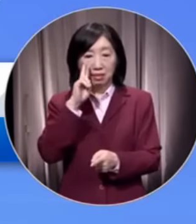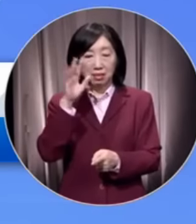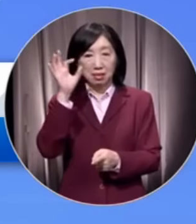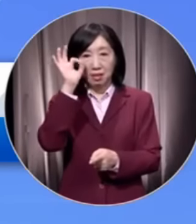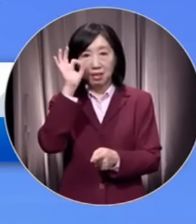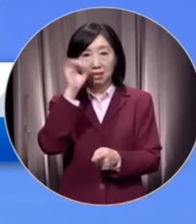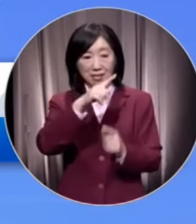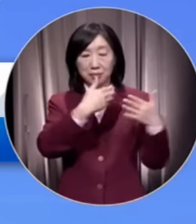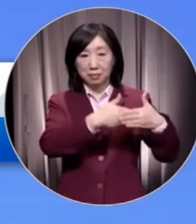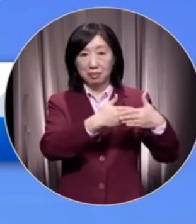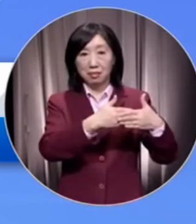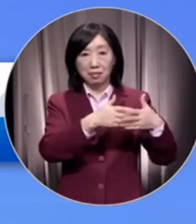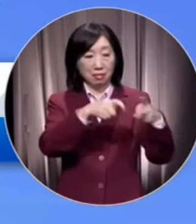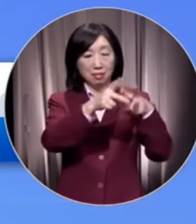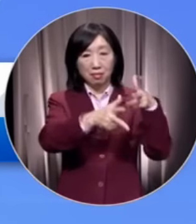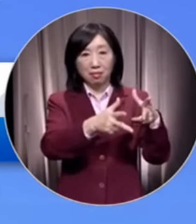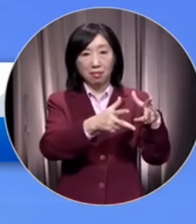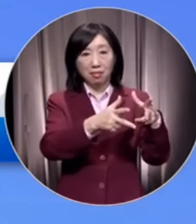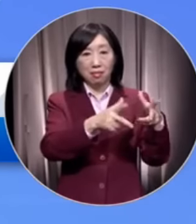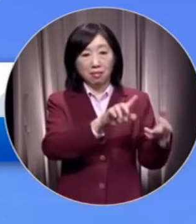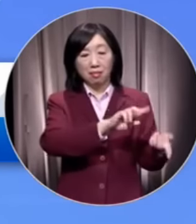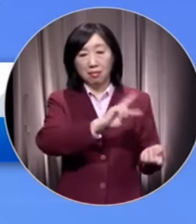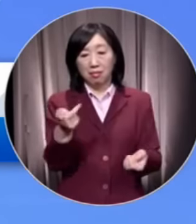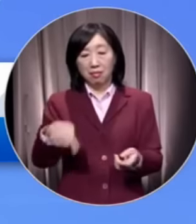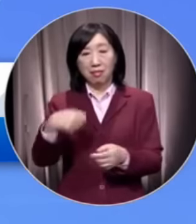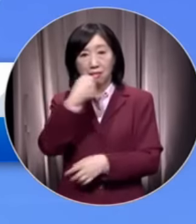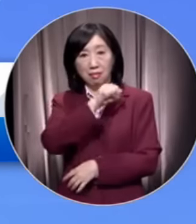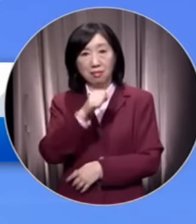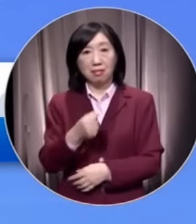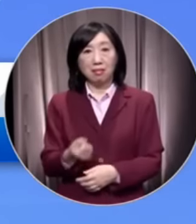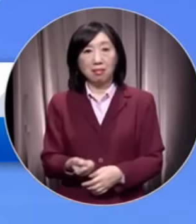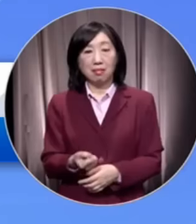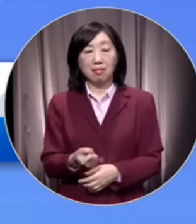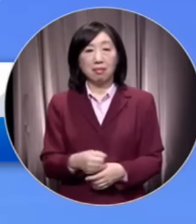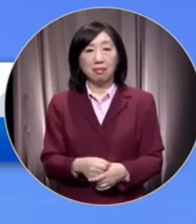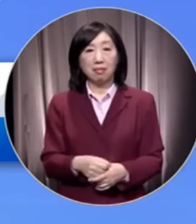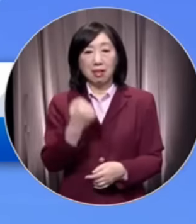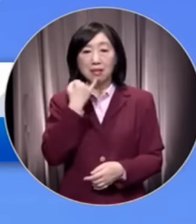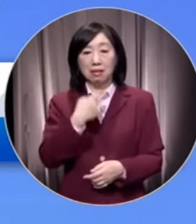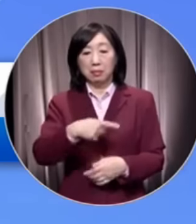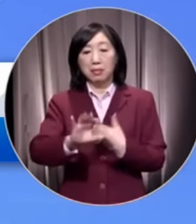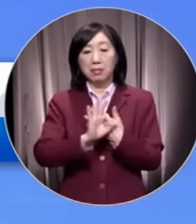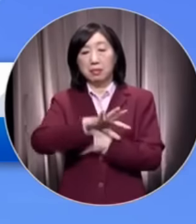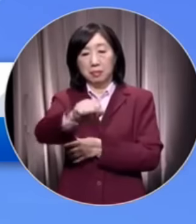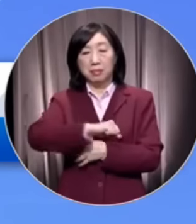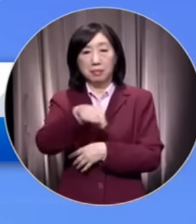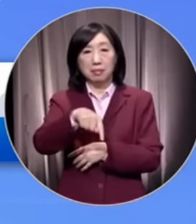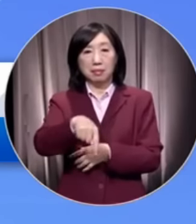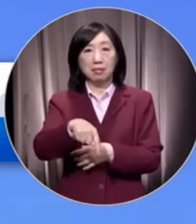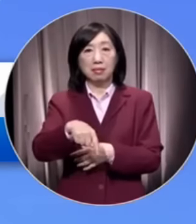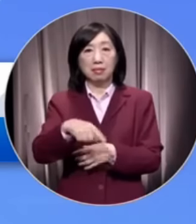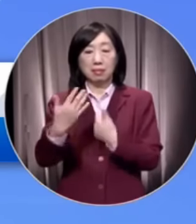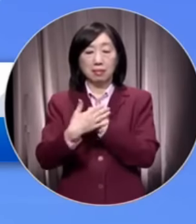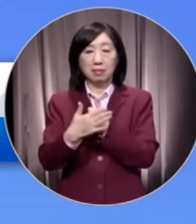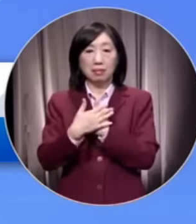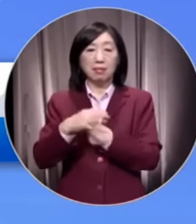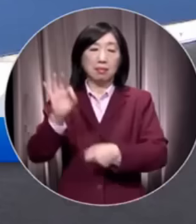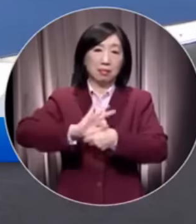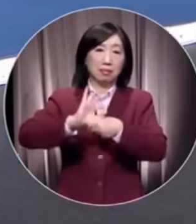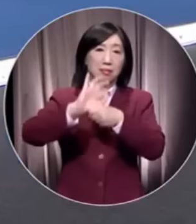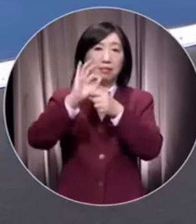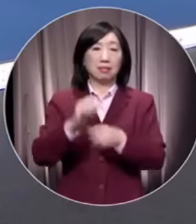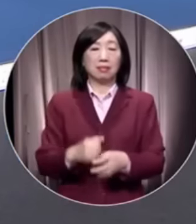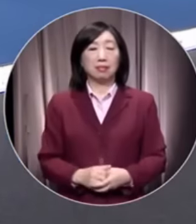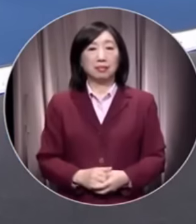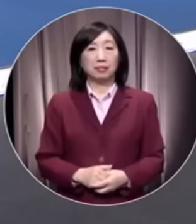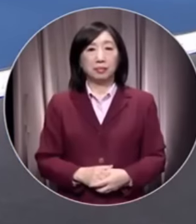大陆上世界工厂的机会转到台湾，让我们好好的抢这个机会，提升我们的公司，提升我们的经济。